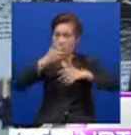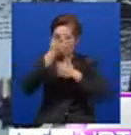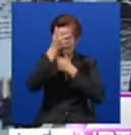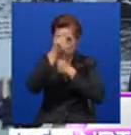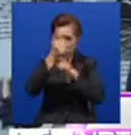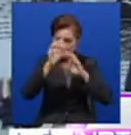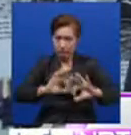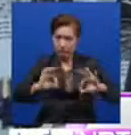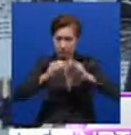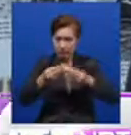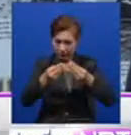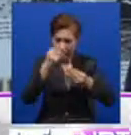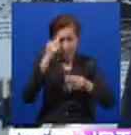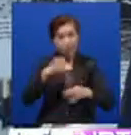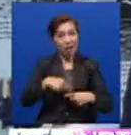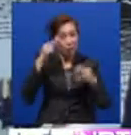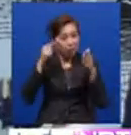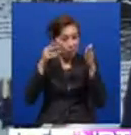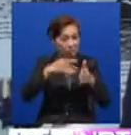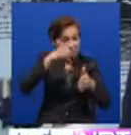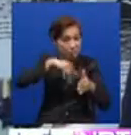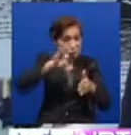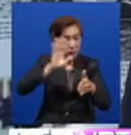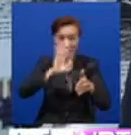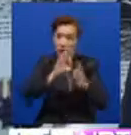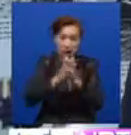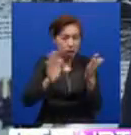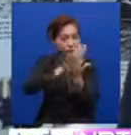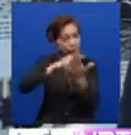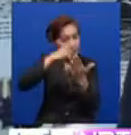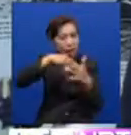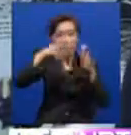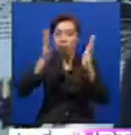แล้วก็ไม่เพียงแต่กับคนไทยแต่คนที่อยู่ในประเทศไทยด้วย